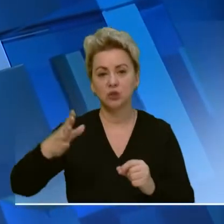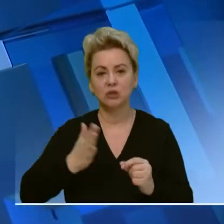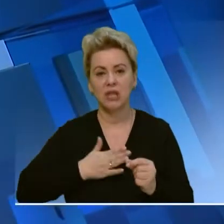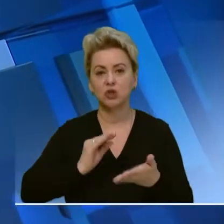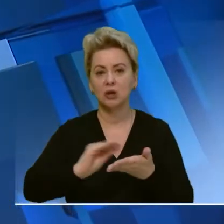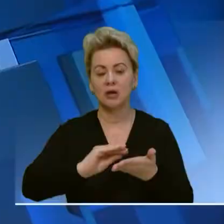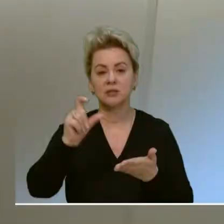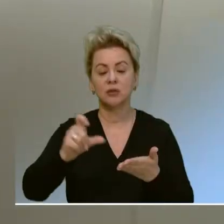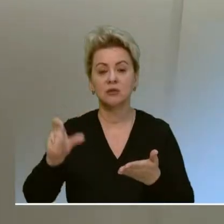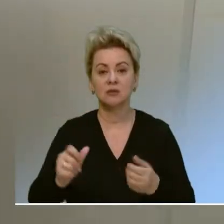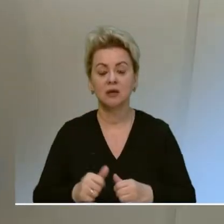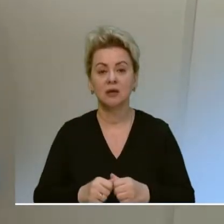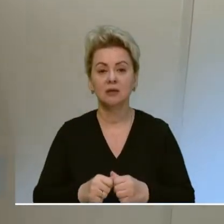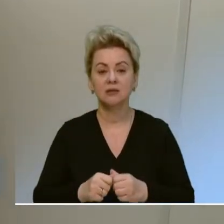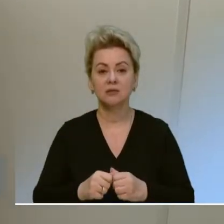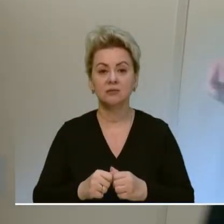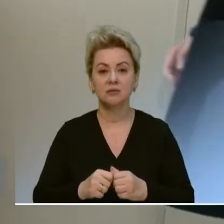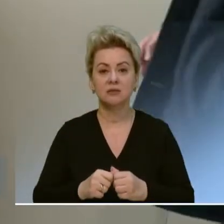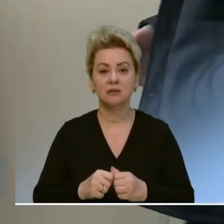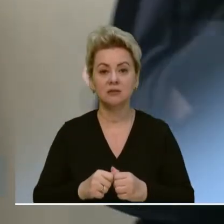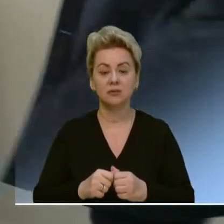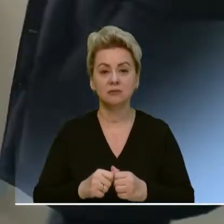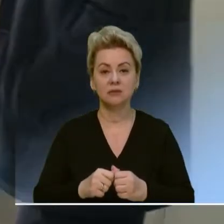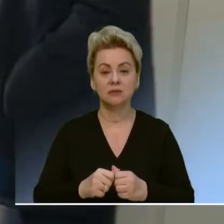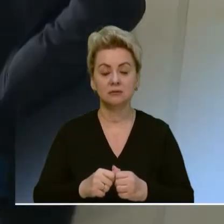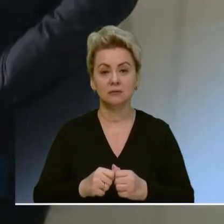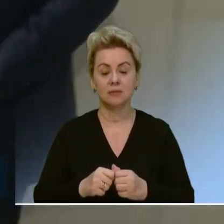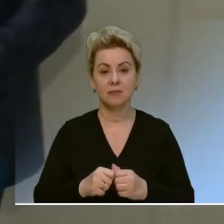наших корреспондентов. Это уже по постоянной схеме.